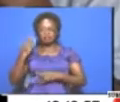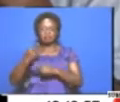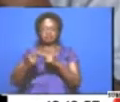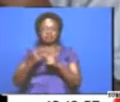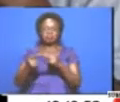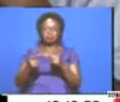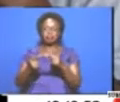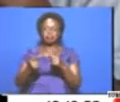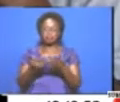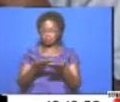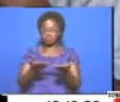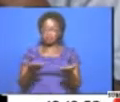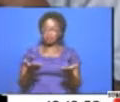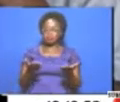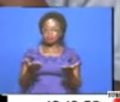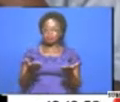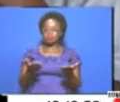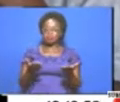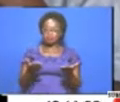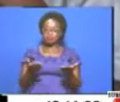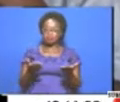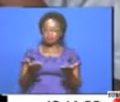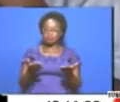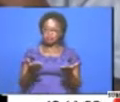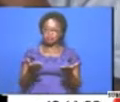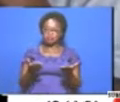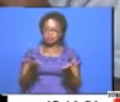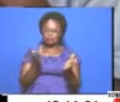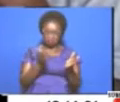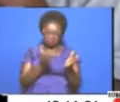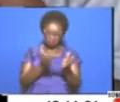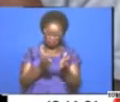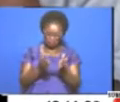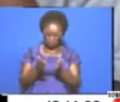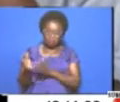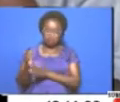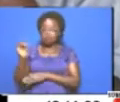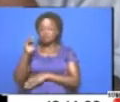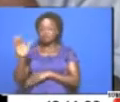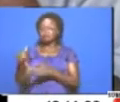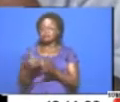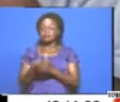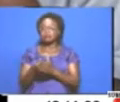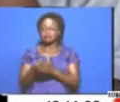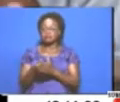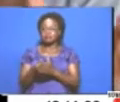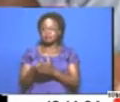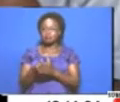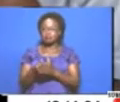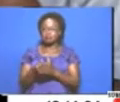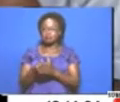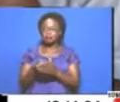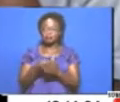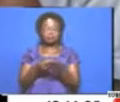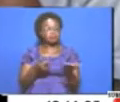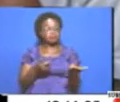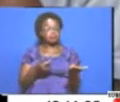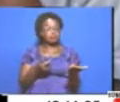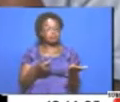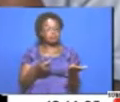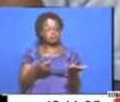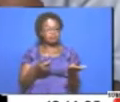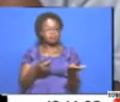2030, ambao pale tumepangia mipangilio ya hii Kenya nzima. Kutoka hapo nimekuwa